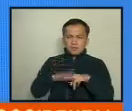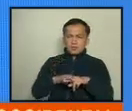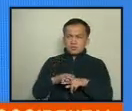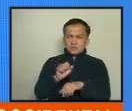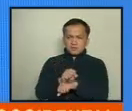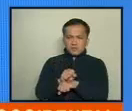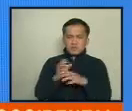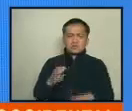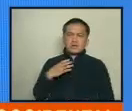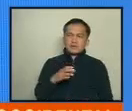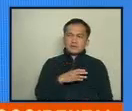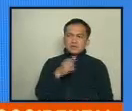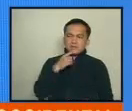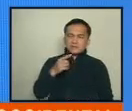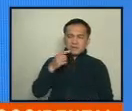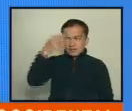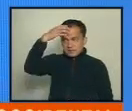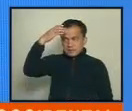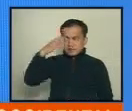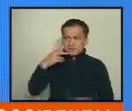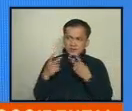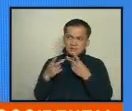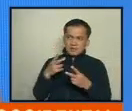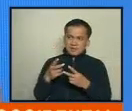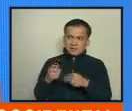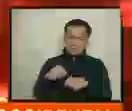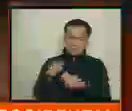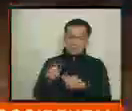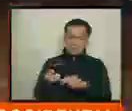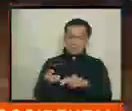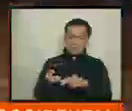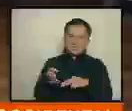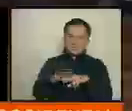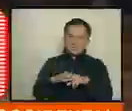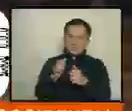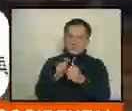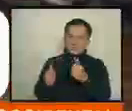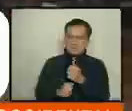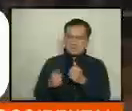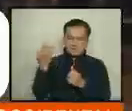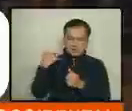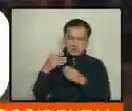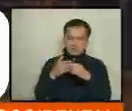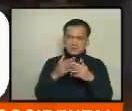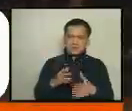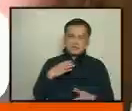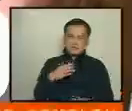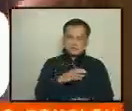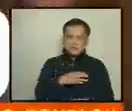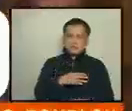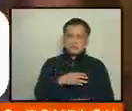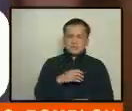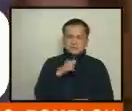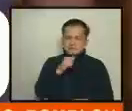ng Kamara. Ayon kay Cayetano, tiningnan lang niya ang ibinigay na bonus sa ilalim ng nagdaang liderato ng